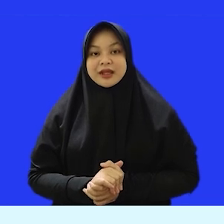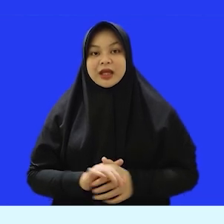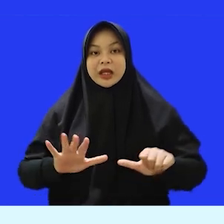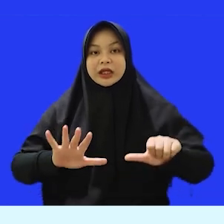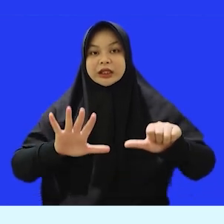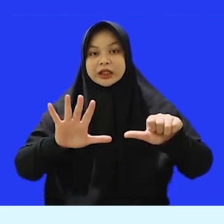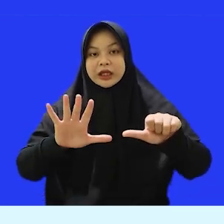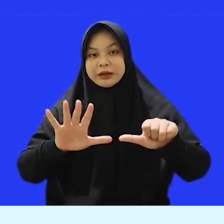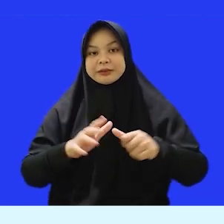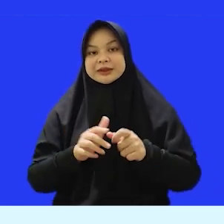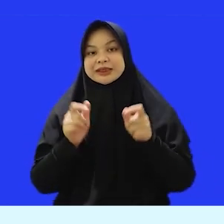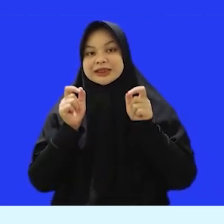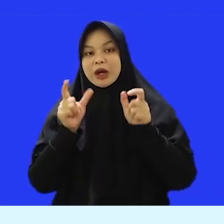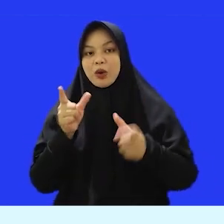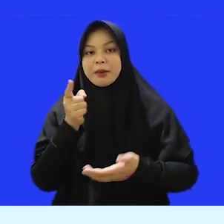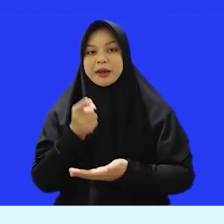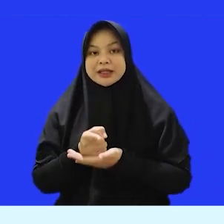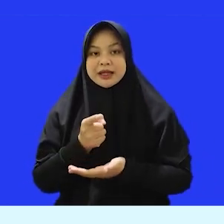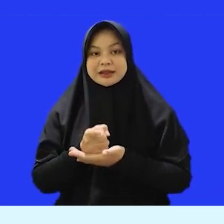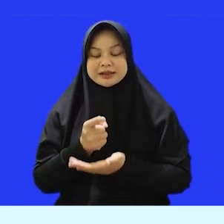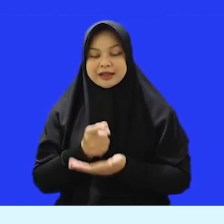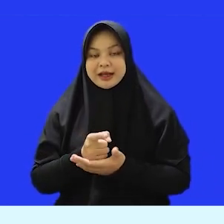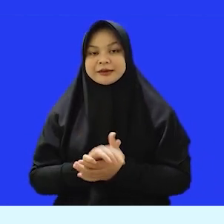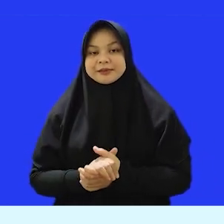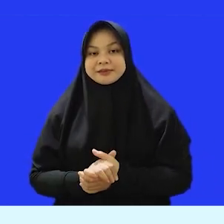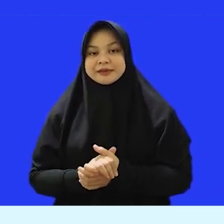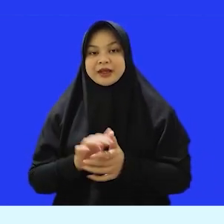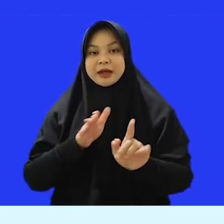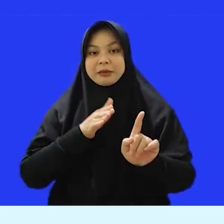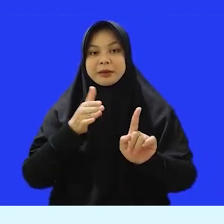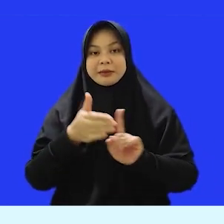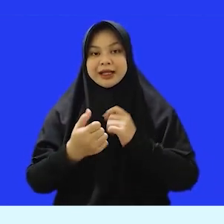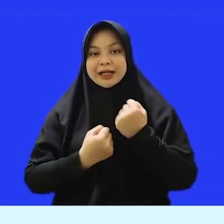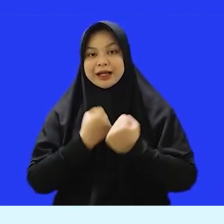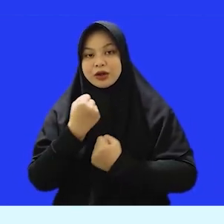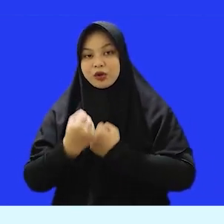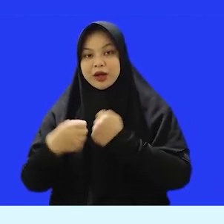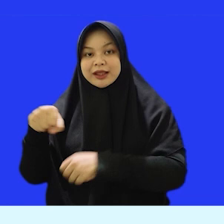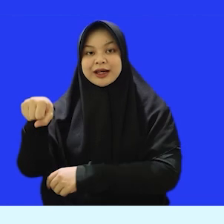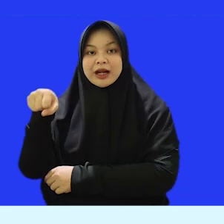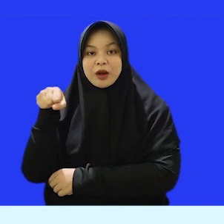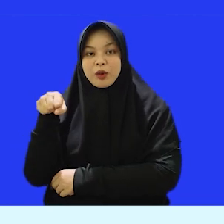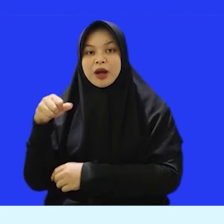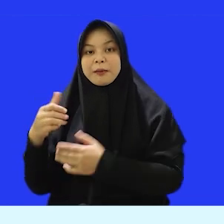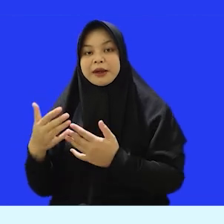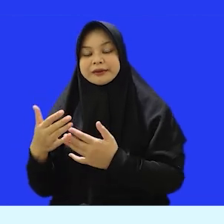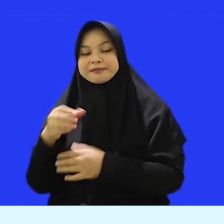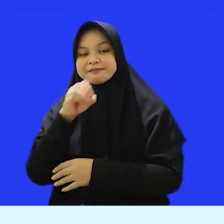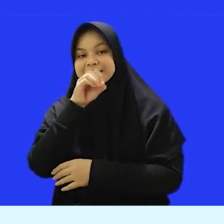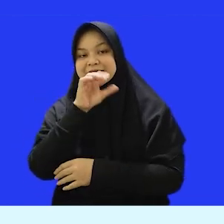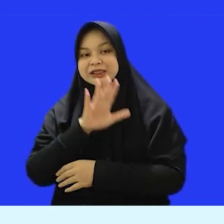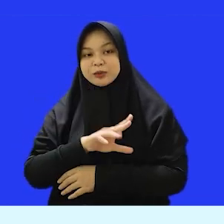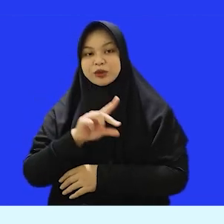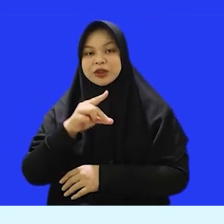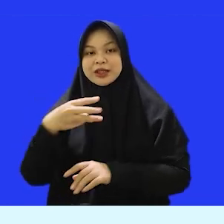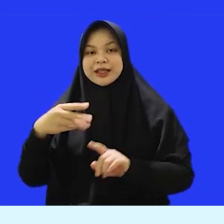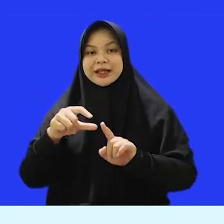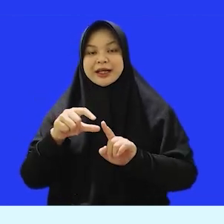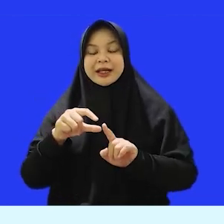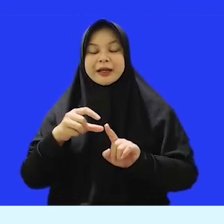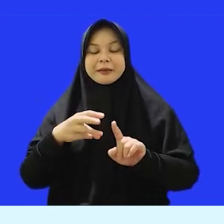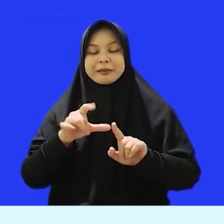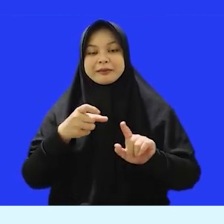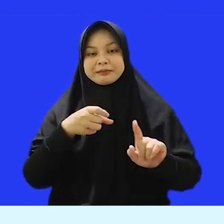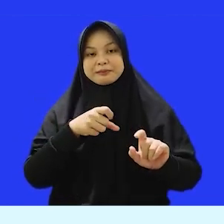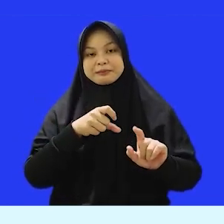6. Jawaban dari jaksa penuntut umum atas pembelaan yang dilakukan oleh terdakwa disebut replik.